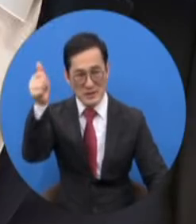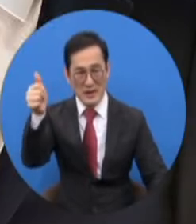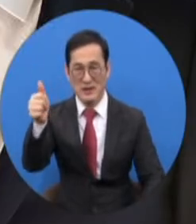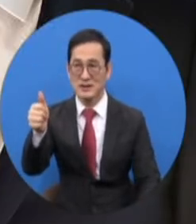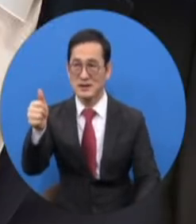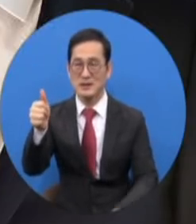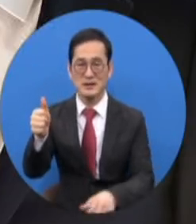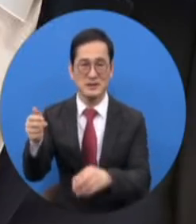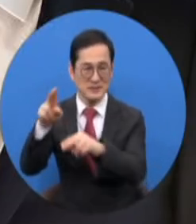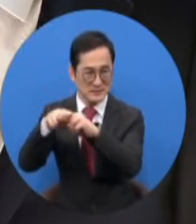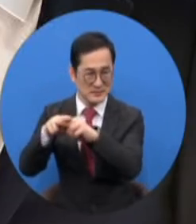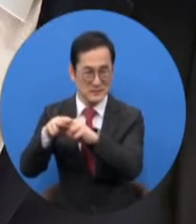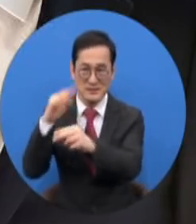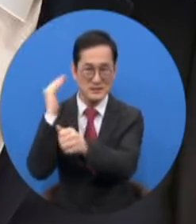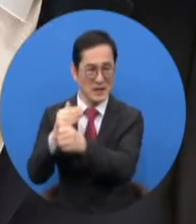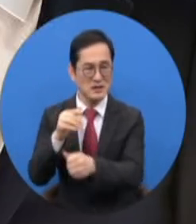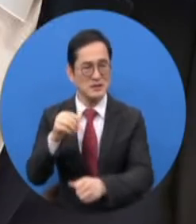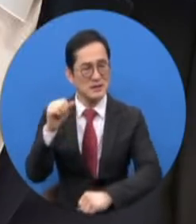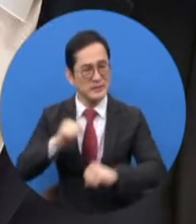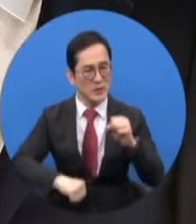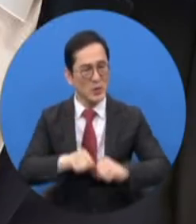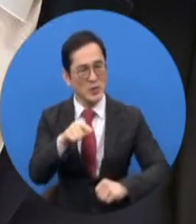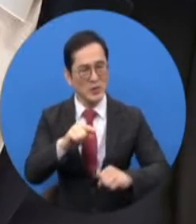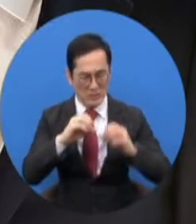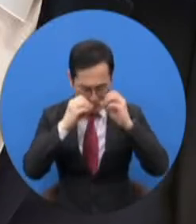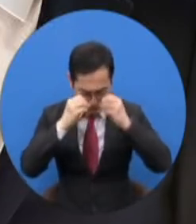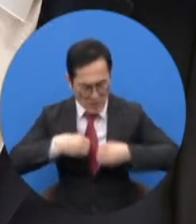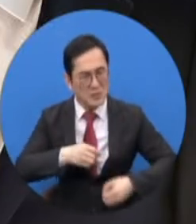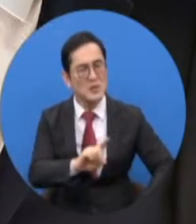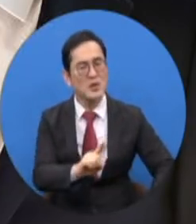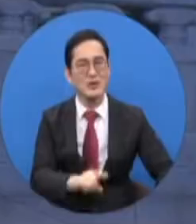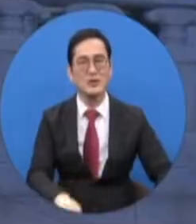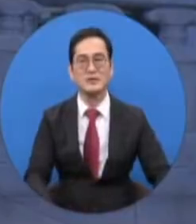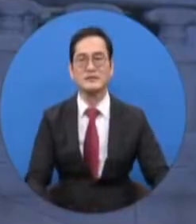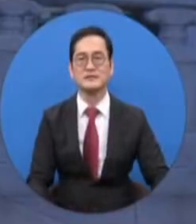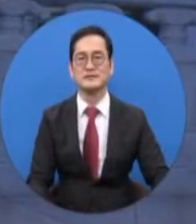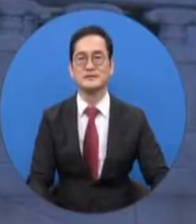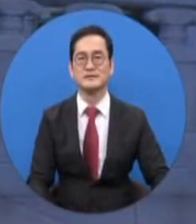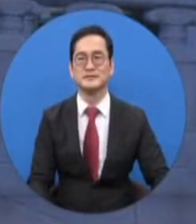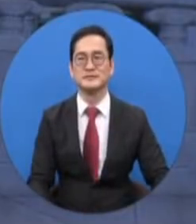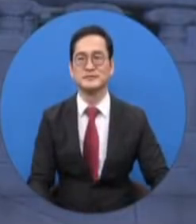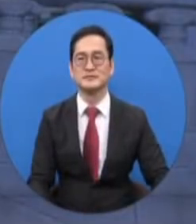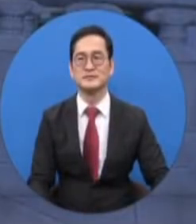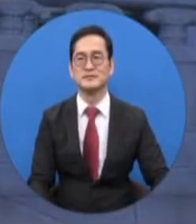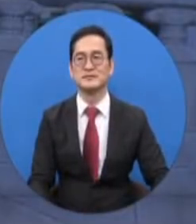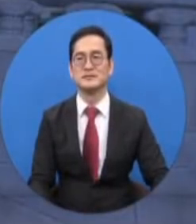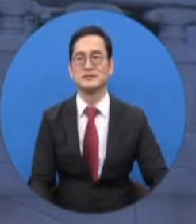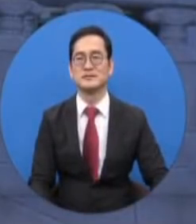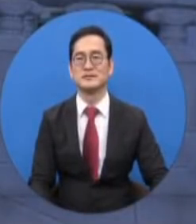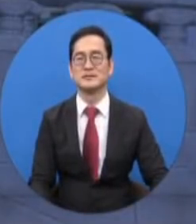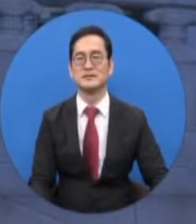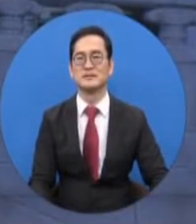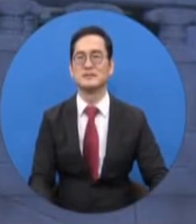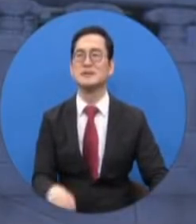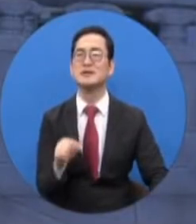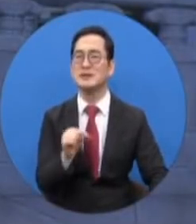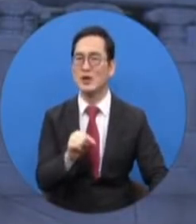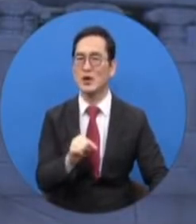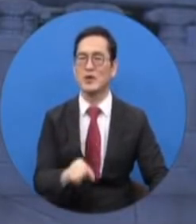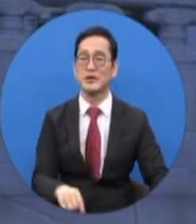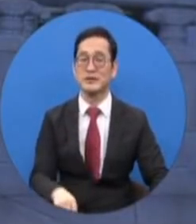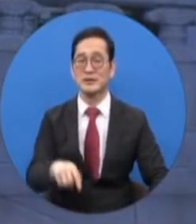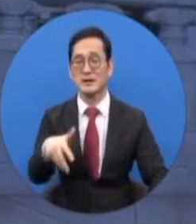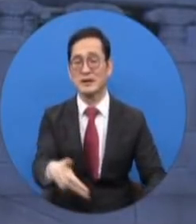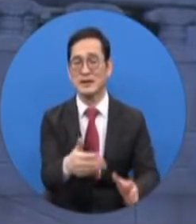맞는다라고 비판을 하고 있습니다. 그런데 조금 들여다보면 이건 대장동 수사를 현 검찰,